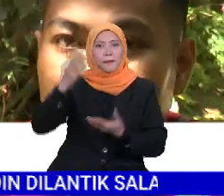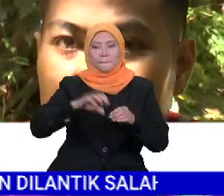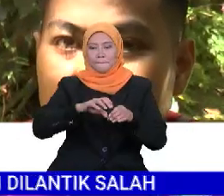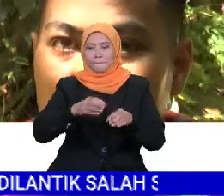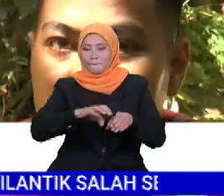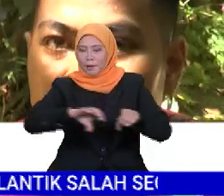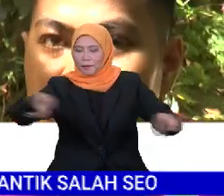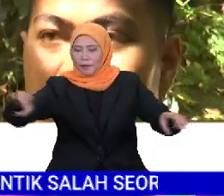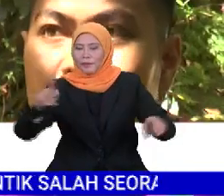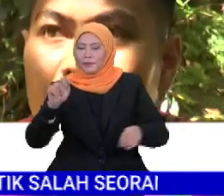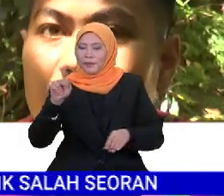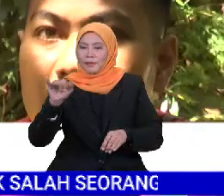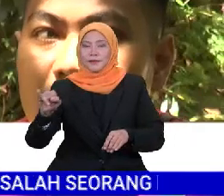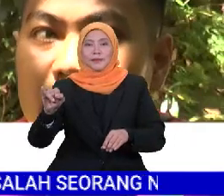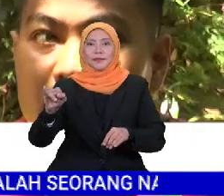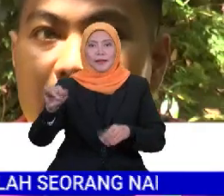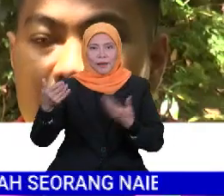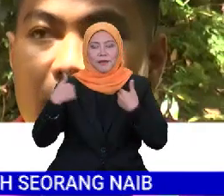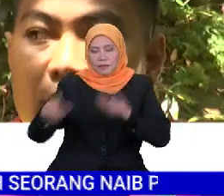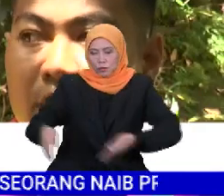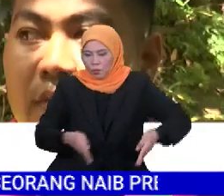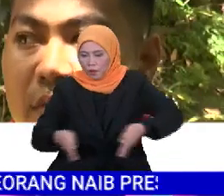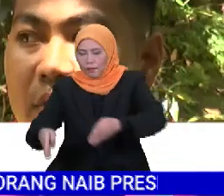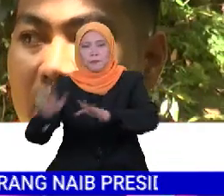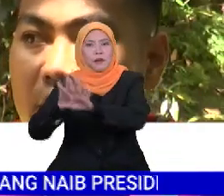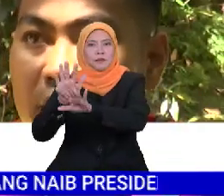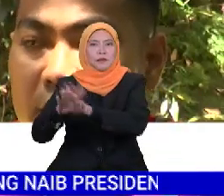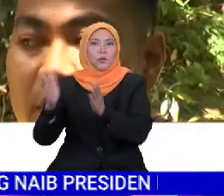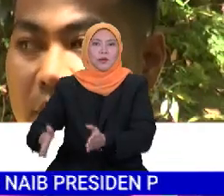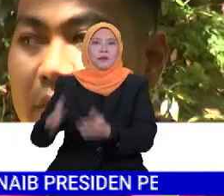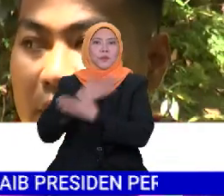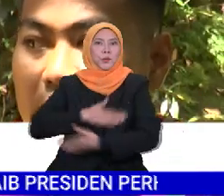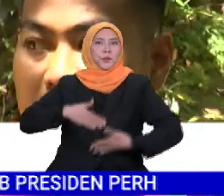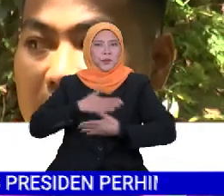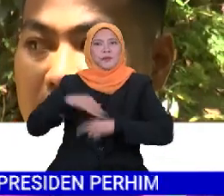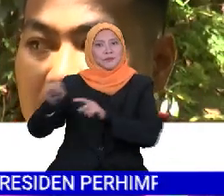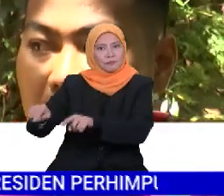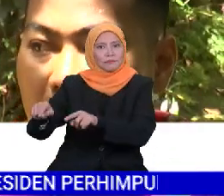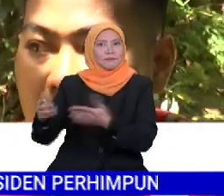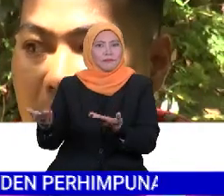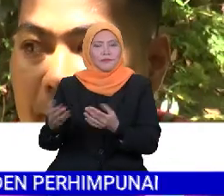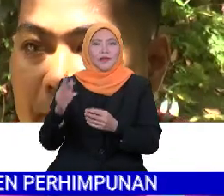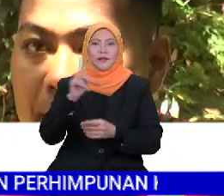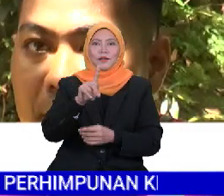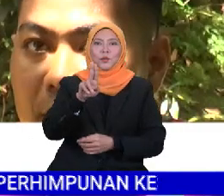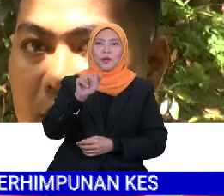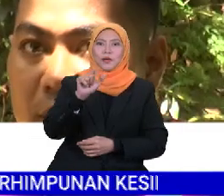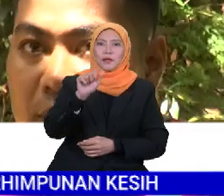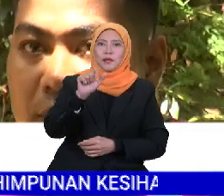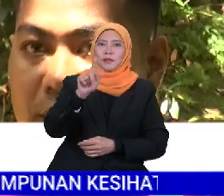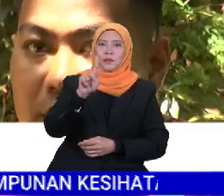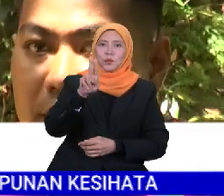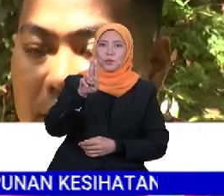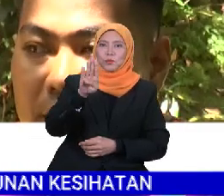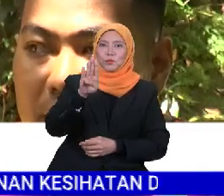Kali hingga ke Genting, tepi sungai itu ada sungai, jadi memang ramai orang akan berkelah di situ, selain daripada Kuala Kubu sendiri, Kuala Kubu